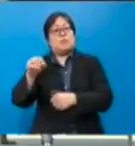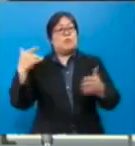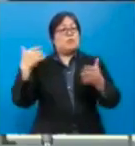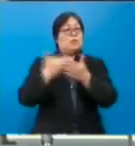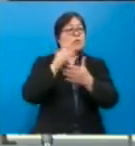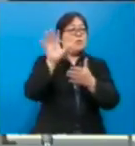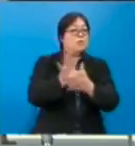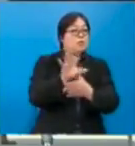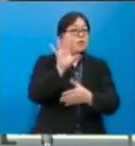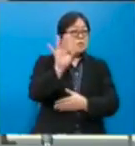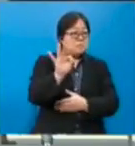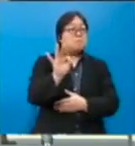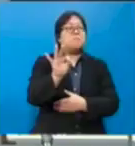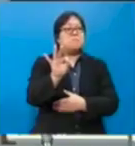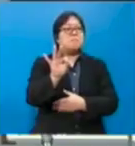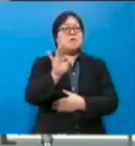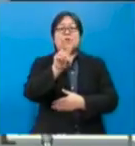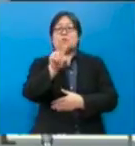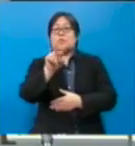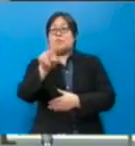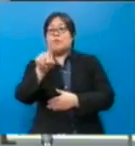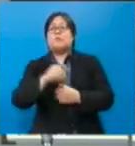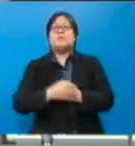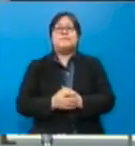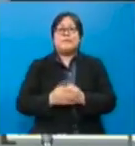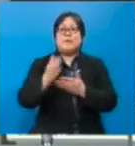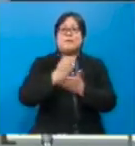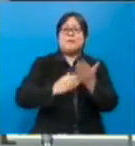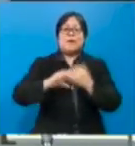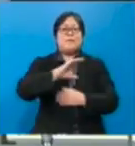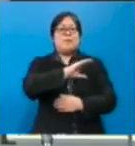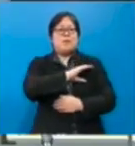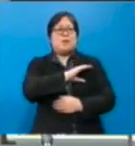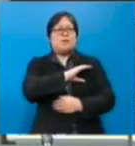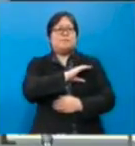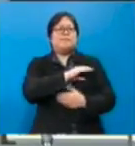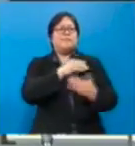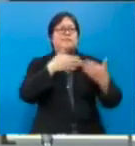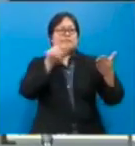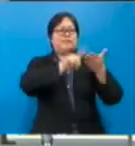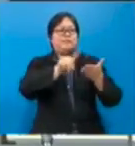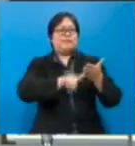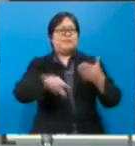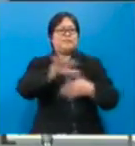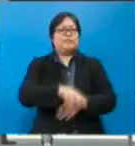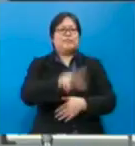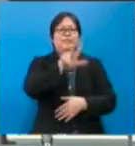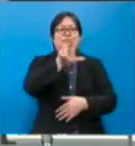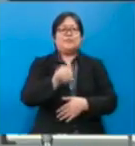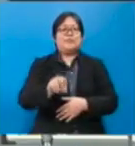bulan September 2021, pihak PDRM telah membuka sebanyak